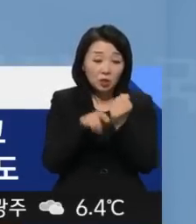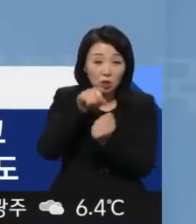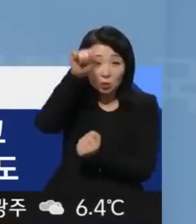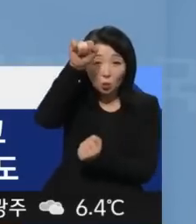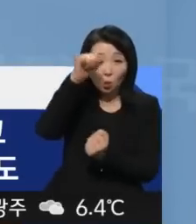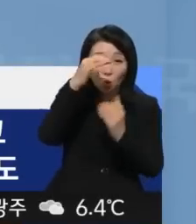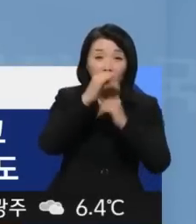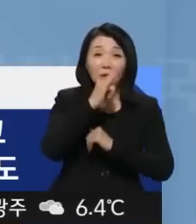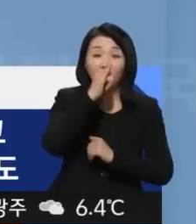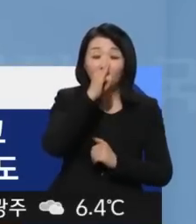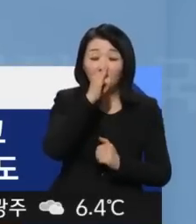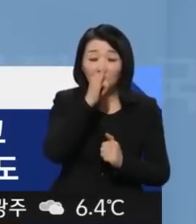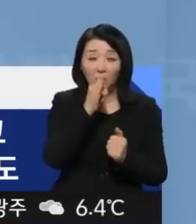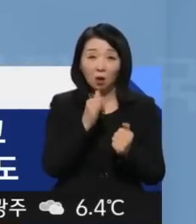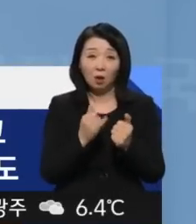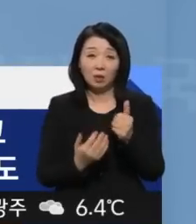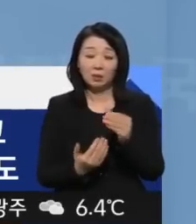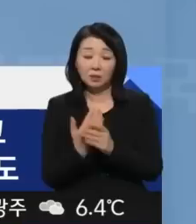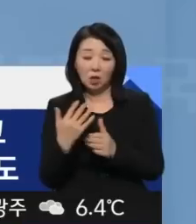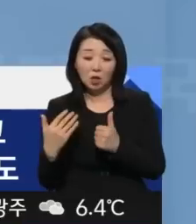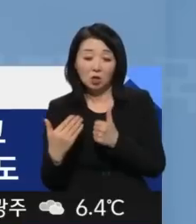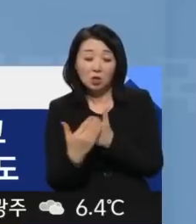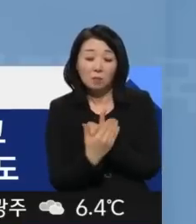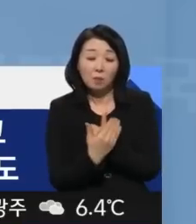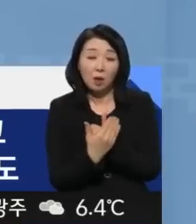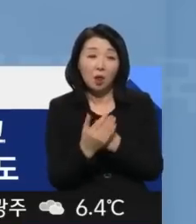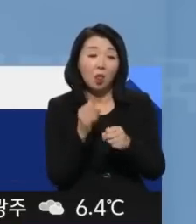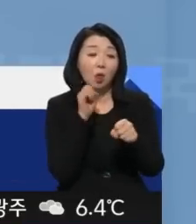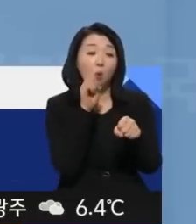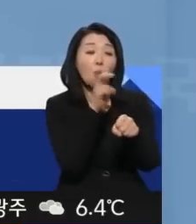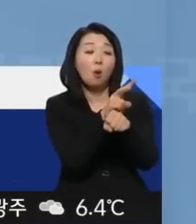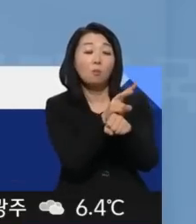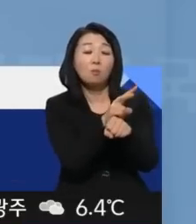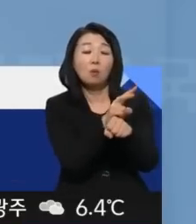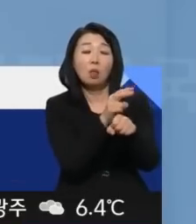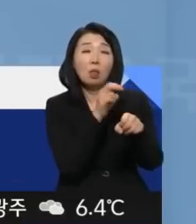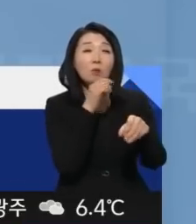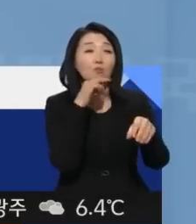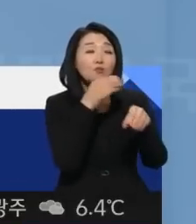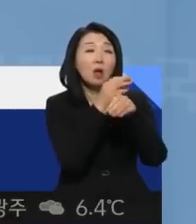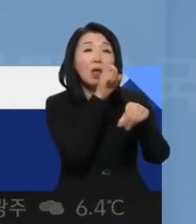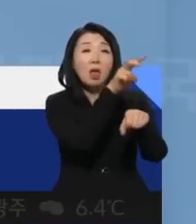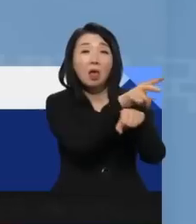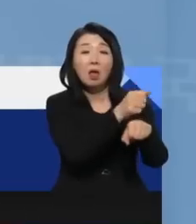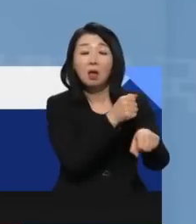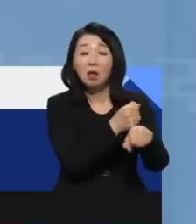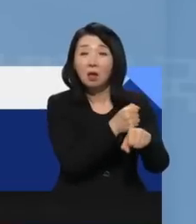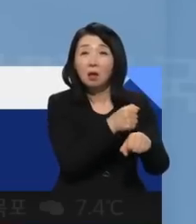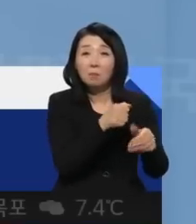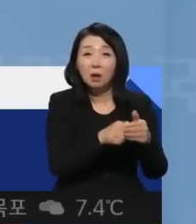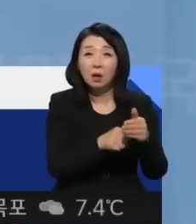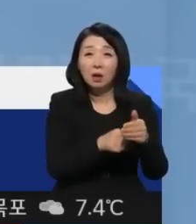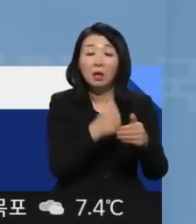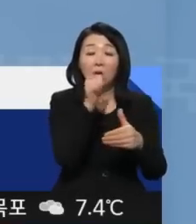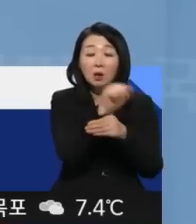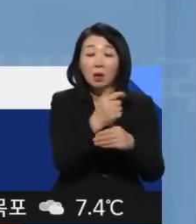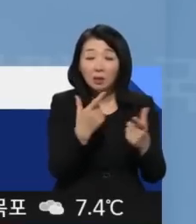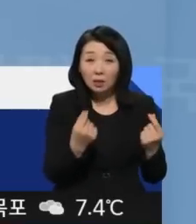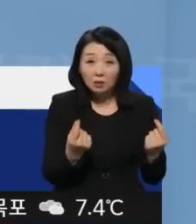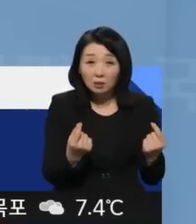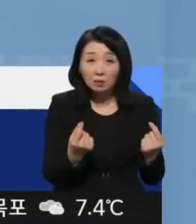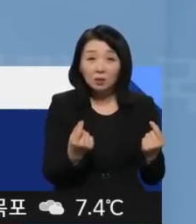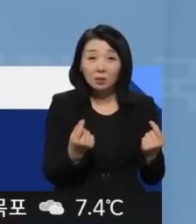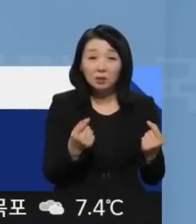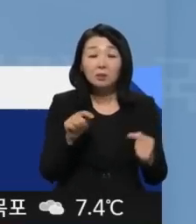사건 은폐와 월북몰이도 보고를 받고 승인하셨다고 스스로 밝혔듯이 그